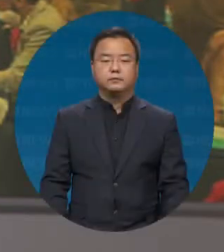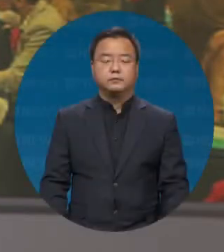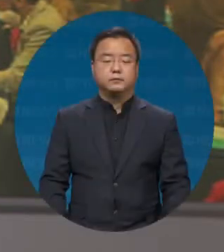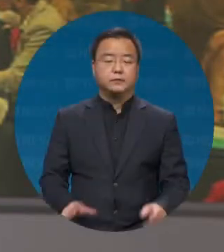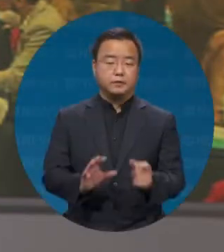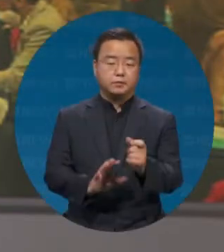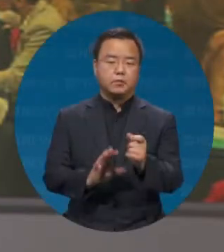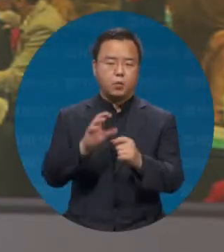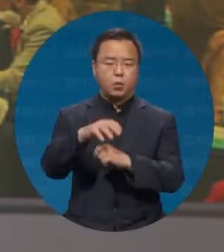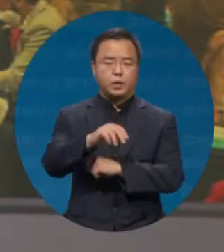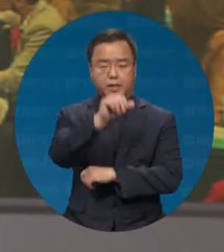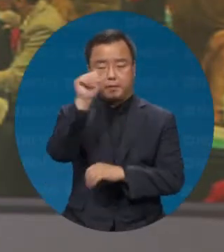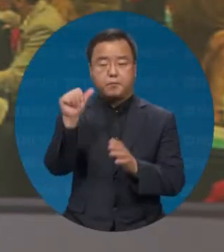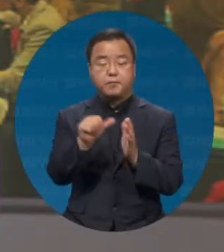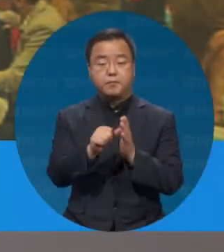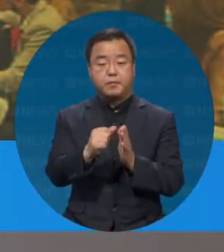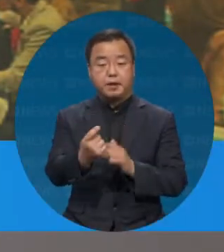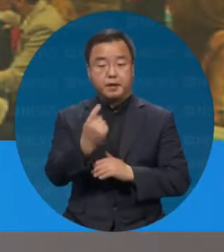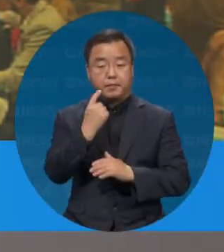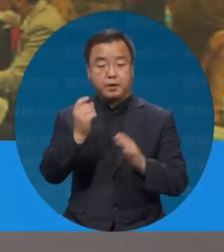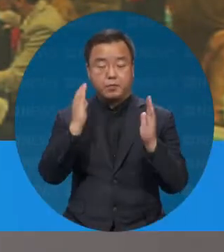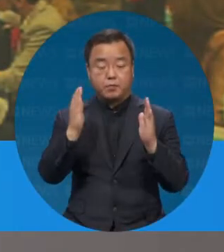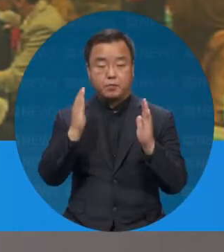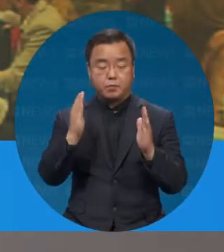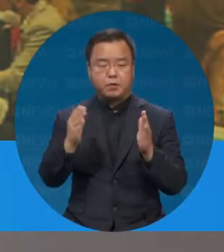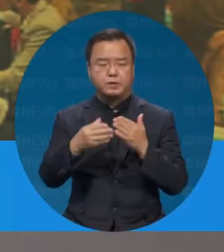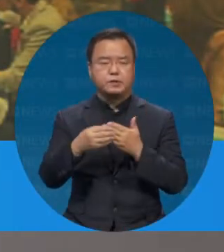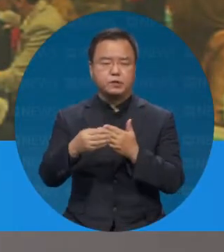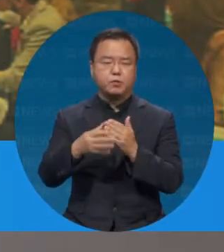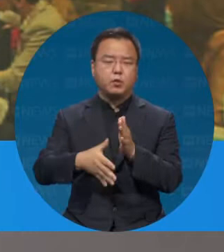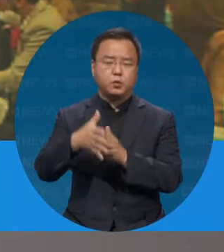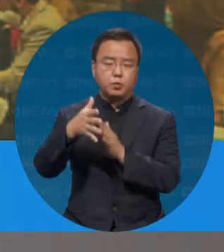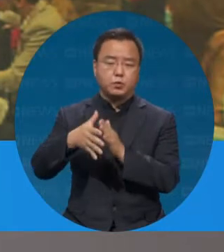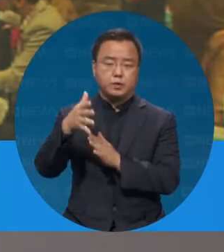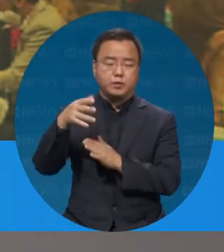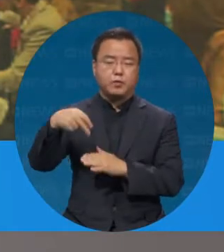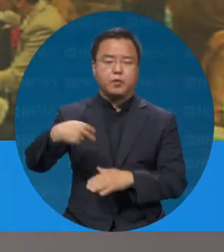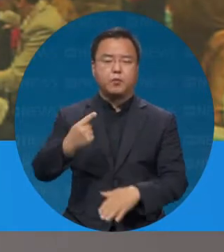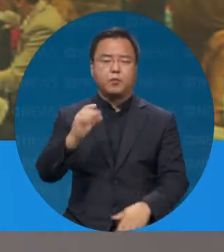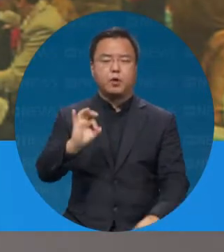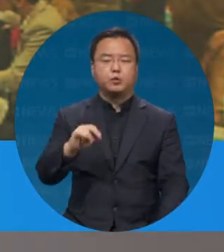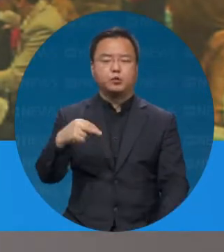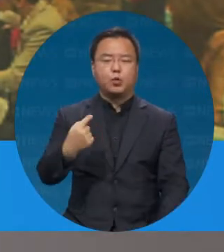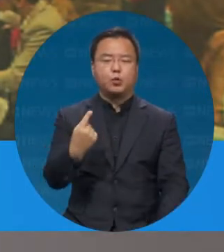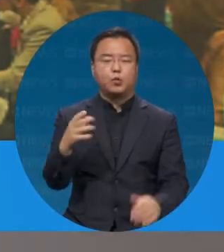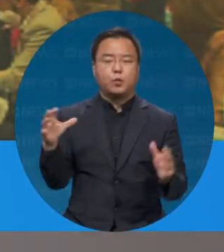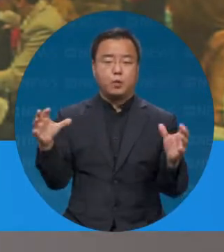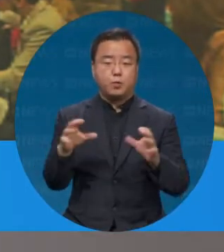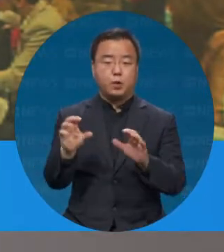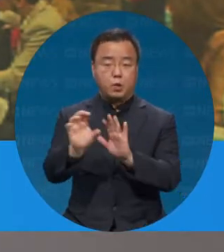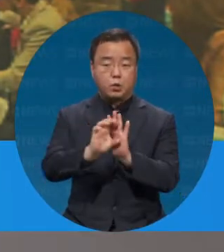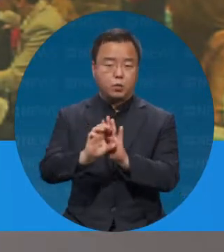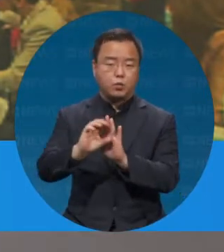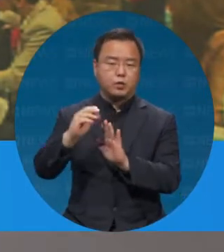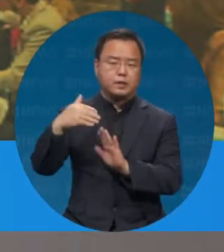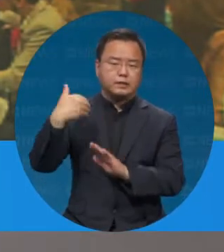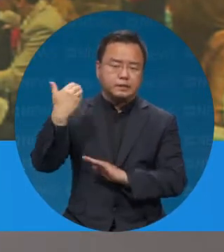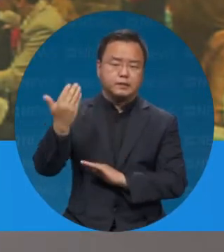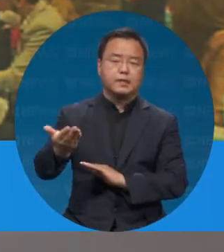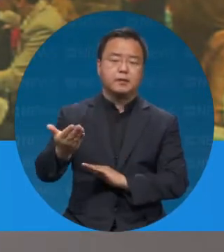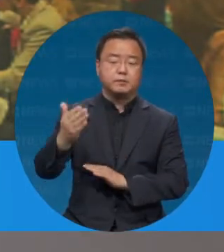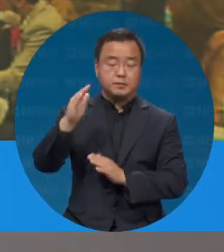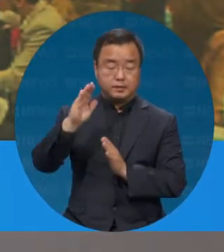전 세계 평생 학습을 선도하는 학습 도시들이 인천 송도에 모였습니다. 포스트 코로나를 주제로 유네스코